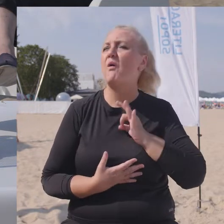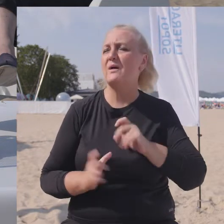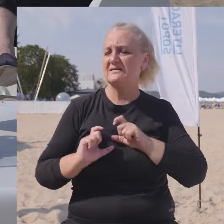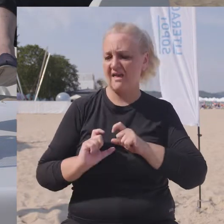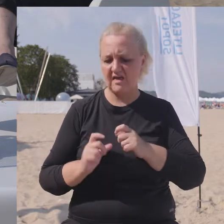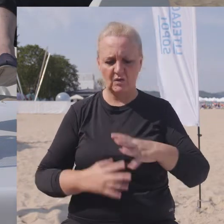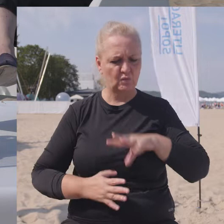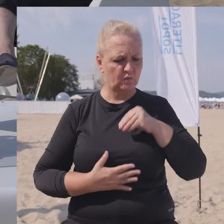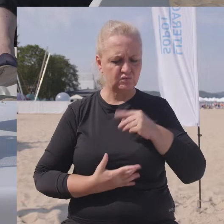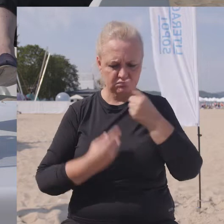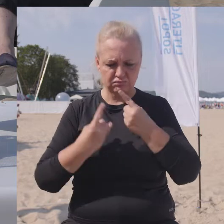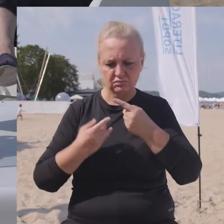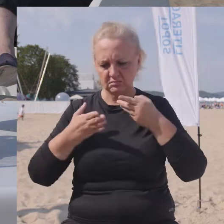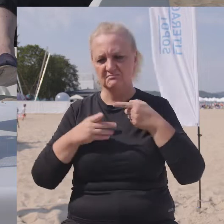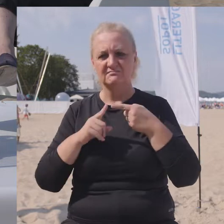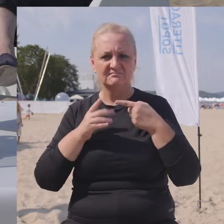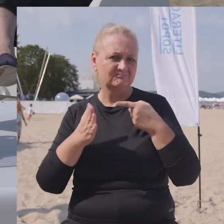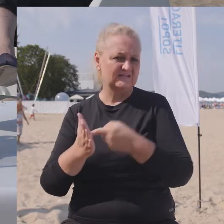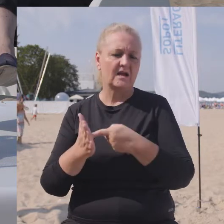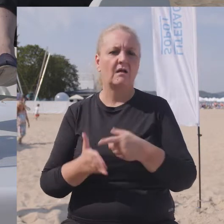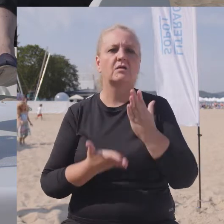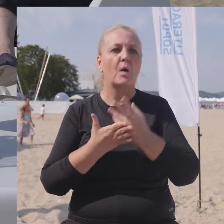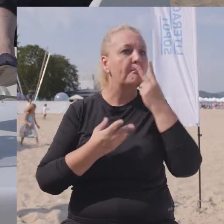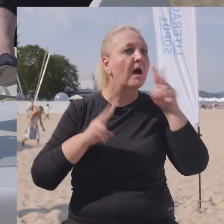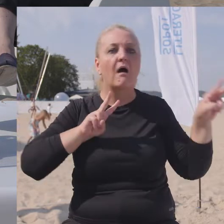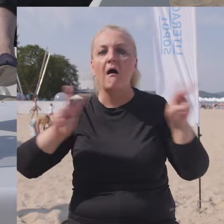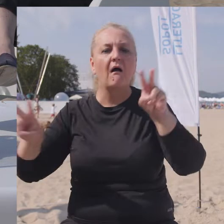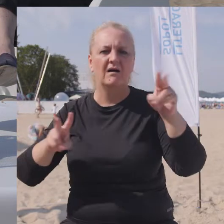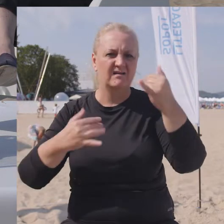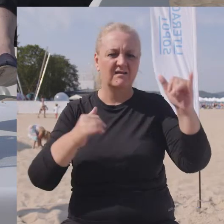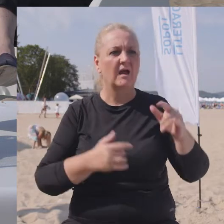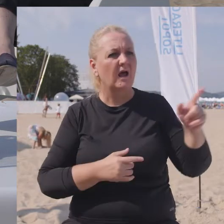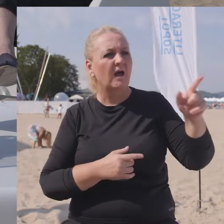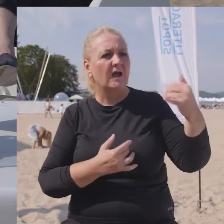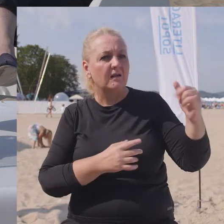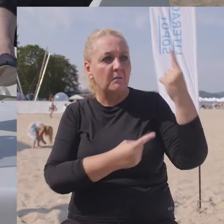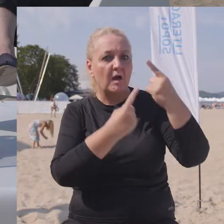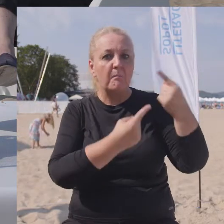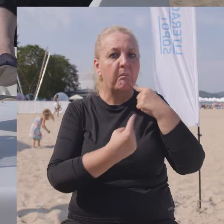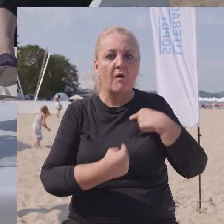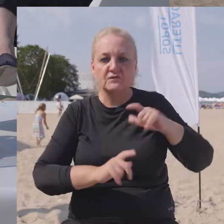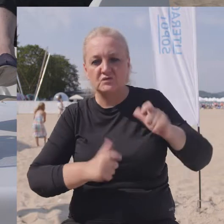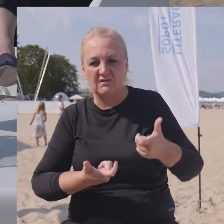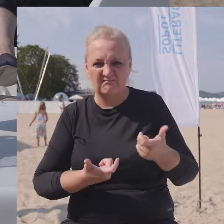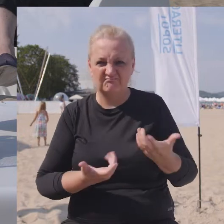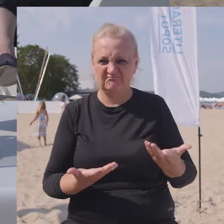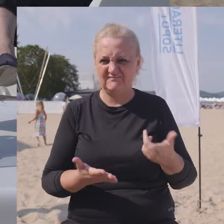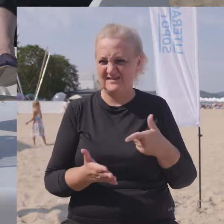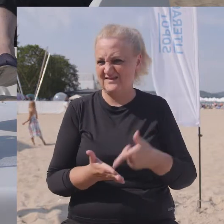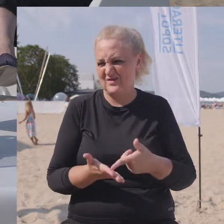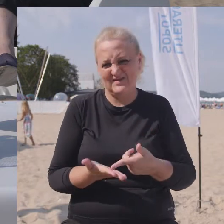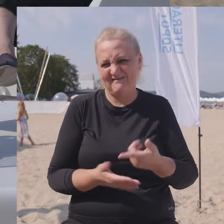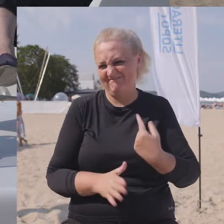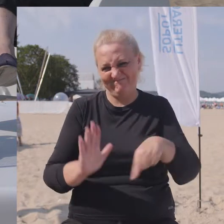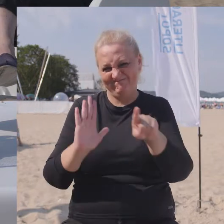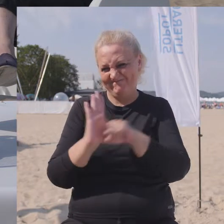też i rozum, bo patrzymy tylko w kółko, no właśnie, jak skomentują to inni, no to jest to pierwszy stopień do piekła i do